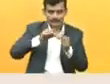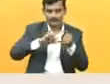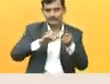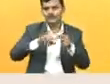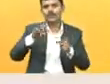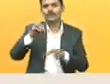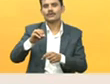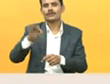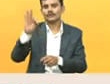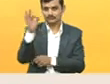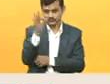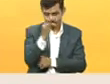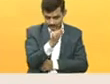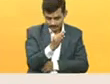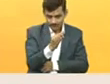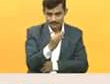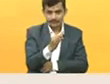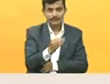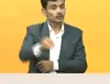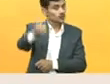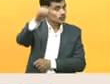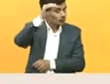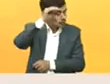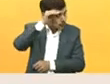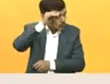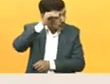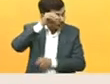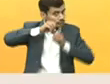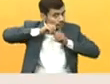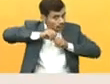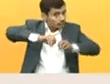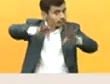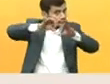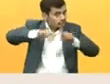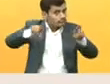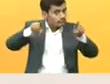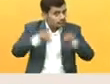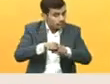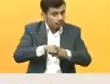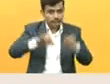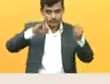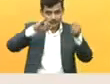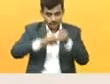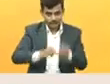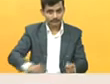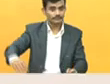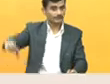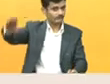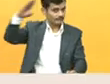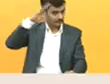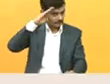उर्दू में न्यूज बुलेटिन का प्रसारण होता था। मैं नेताजी सुभाष चंद्र